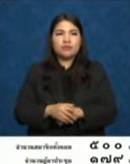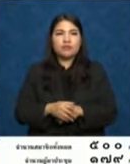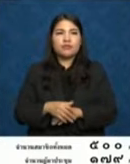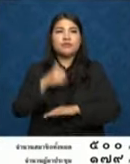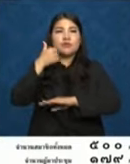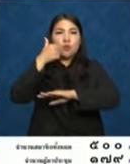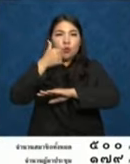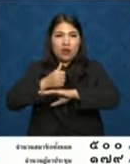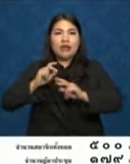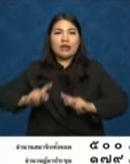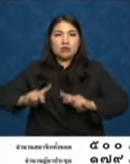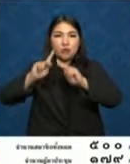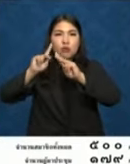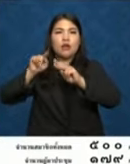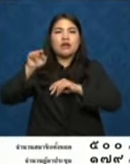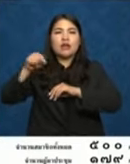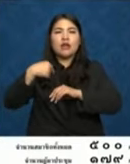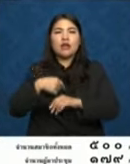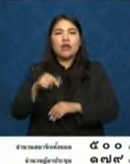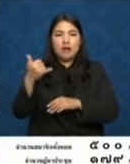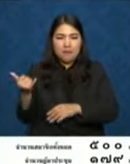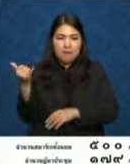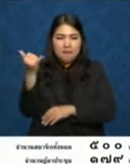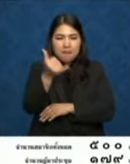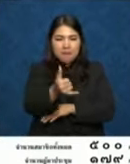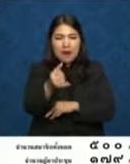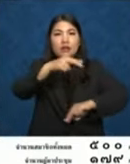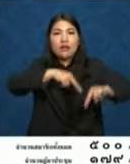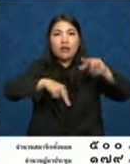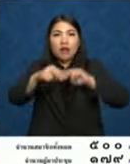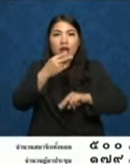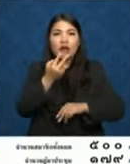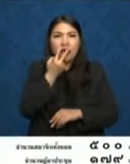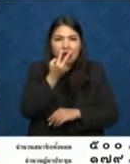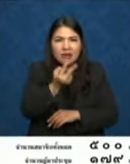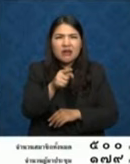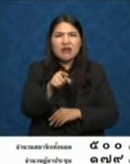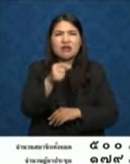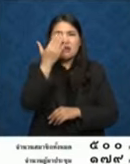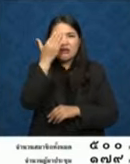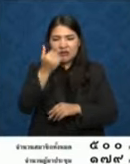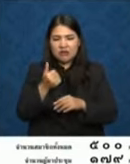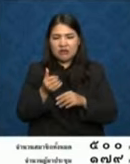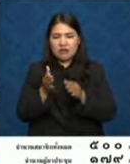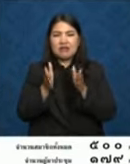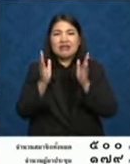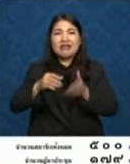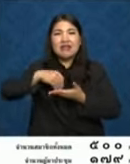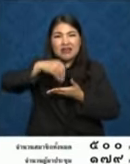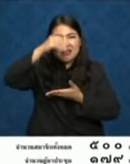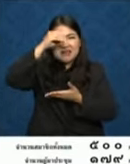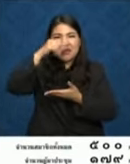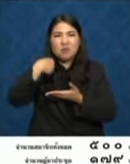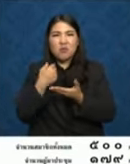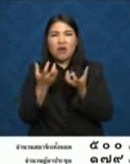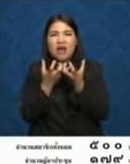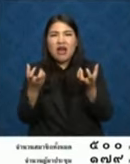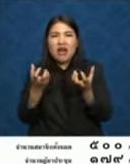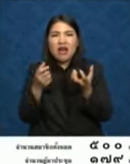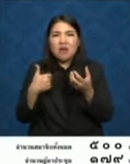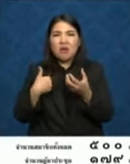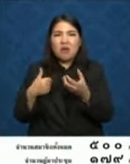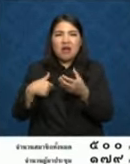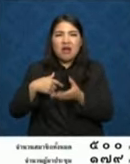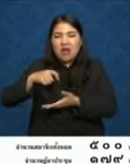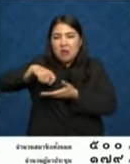วรคุณท่านได้ไปติดตามงานได้เห็นเหตุการณ์ว่าเด็กนักเรียนต้องนำหม้อข้าวหม้อแกงขึ้น